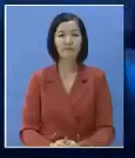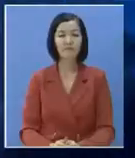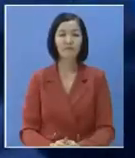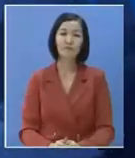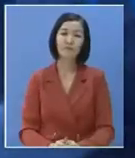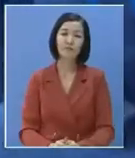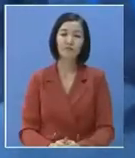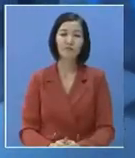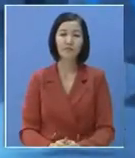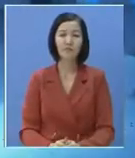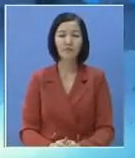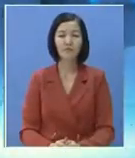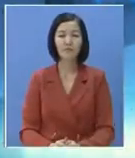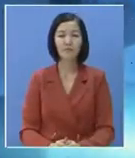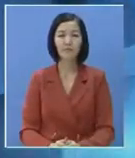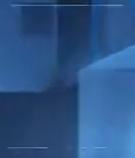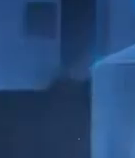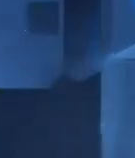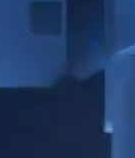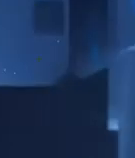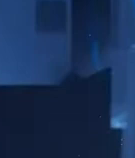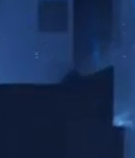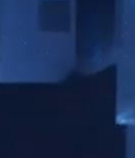Ануар Амангельдинов, Нуржан Муканов, телеканал ЖТСУ.